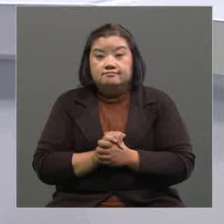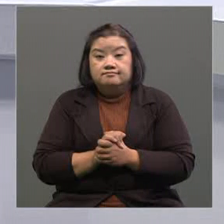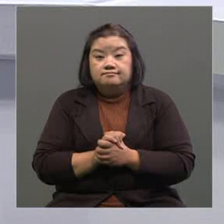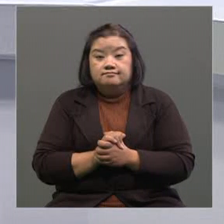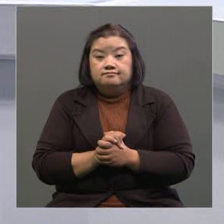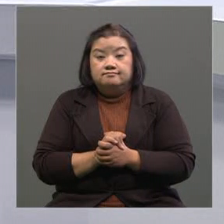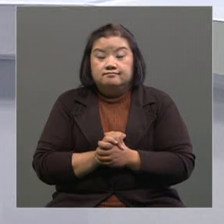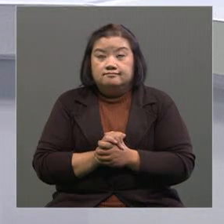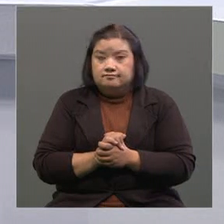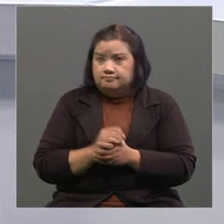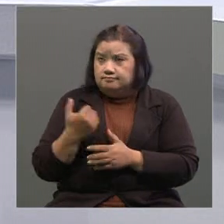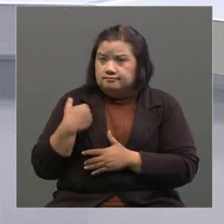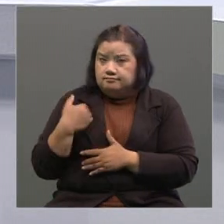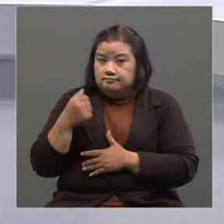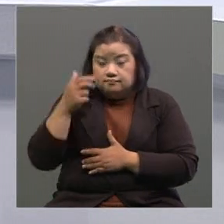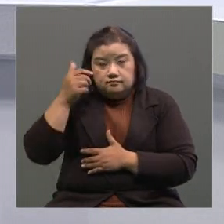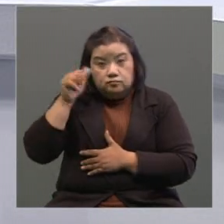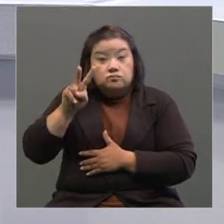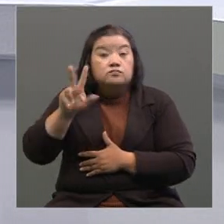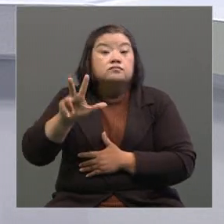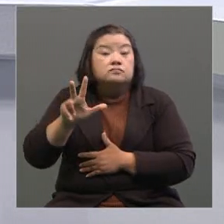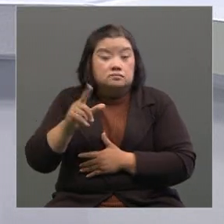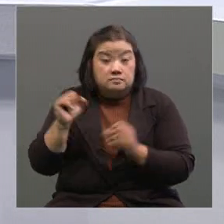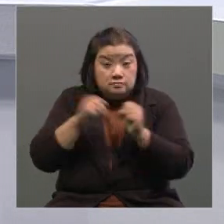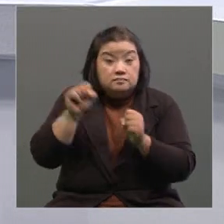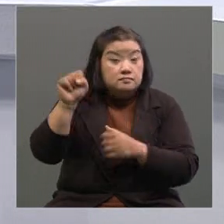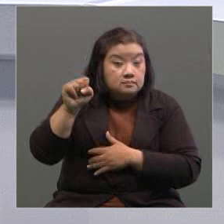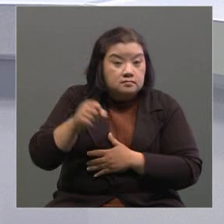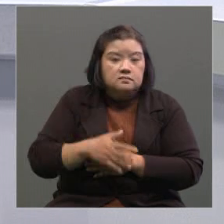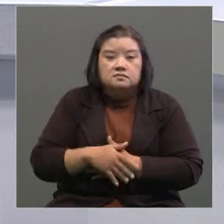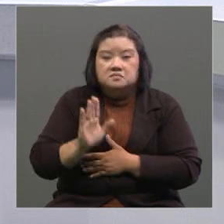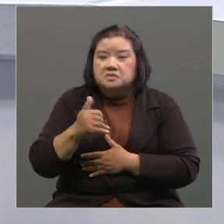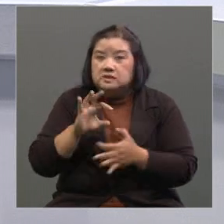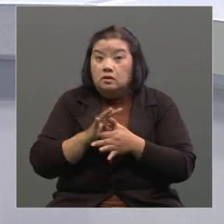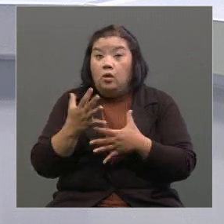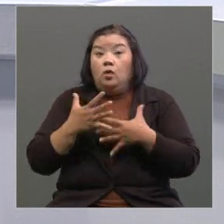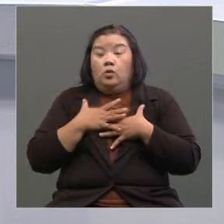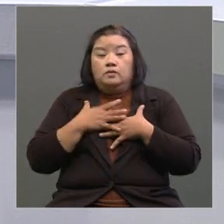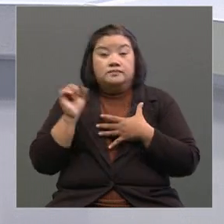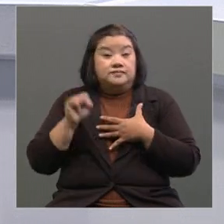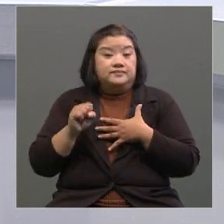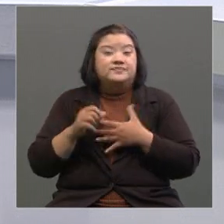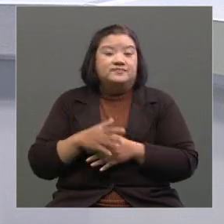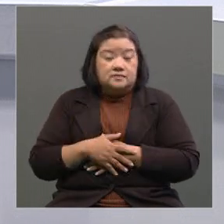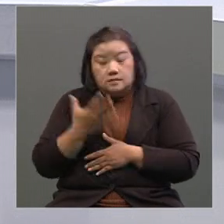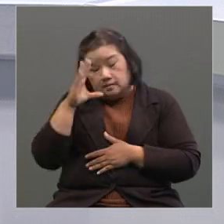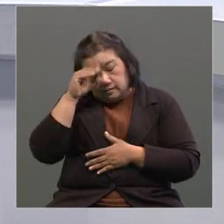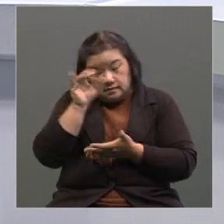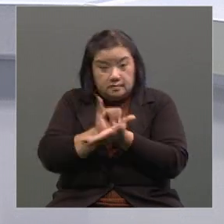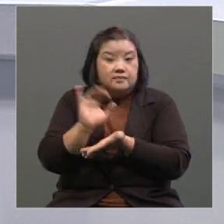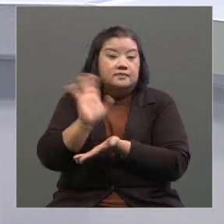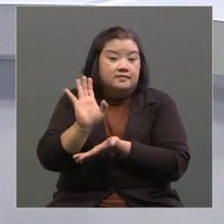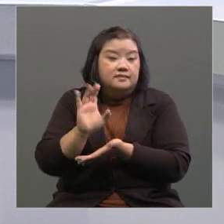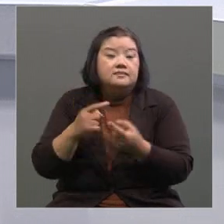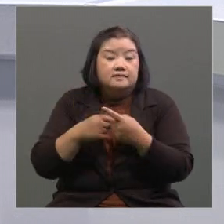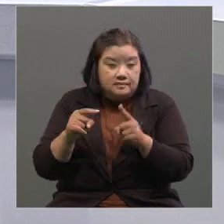อีกประมาณ 2-3 วันนะเห็นบอกว่าลมหนาวจะมานะในสู่ของบ้านเรา เพราะว่าวูบเลยใช่ไหม ค่ะ อุณหภูมิไม่ใช่เราวูบนะ ใช่ เพราะว่ารถ